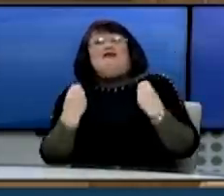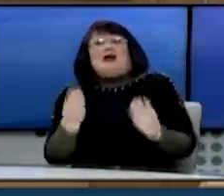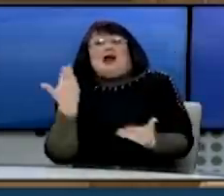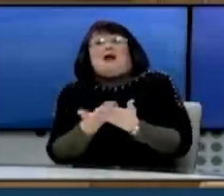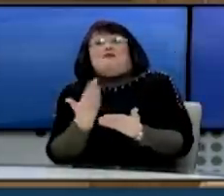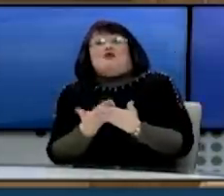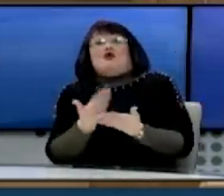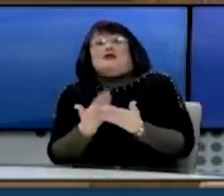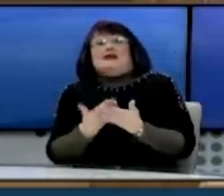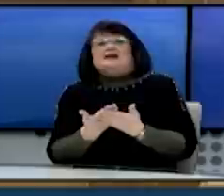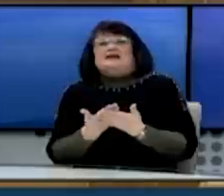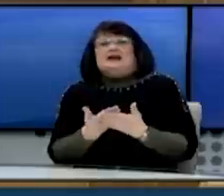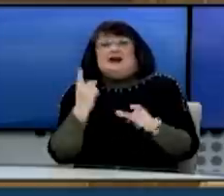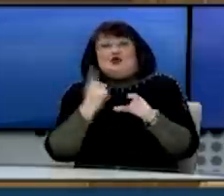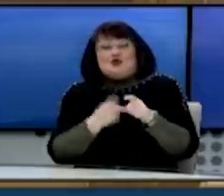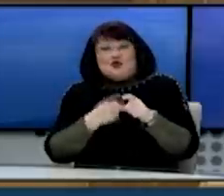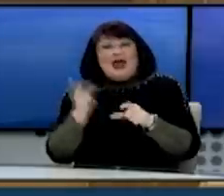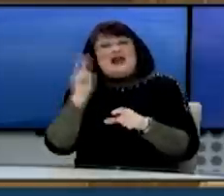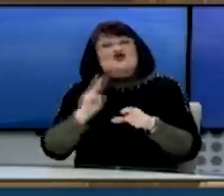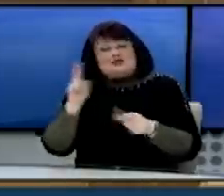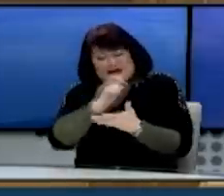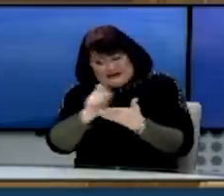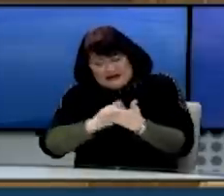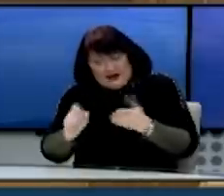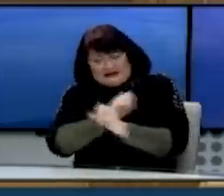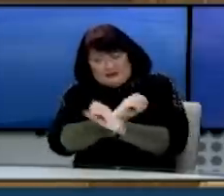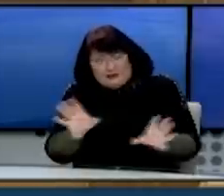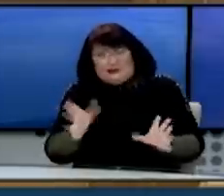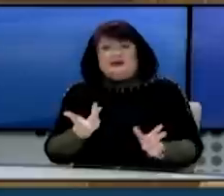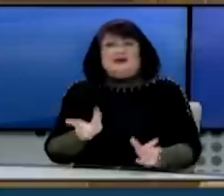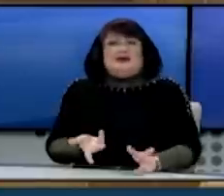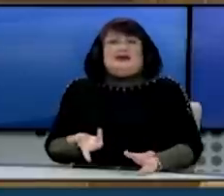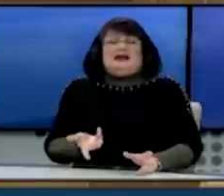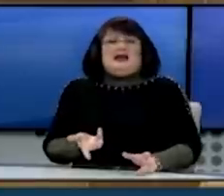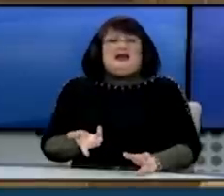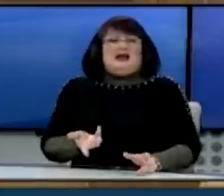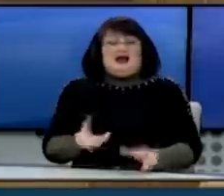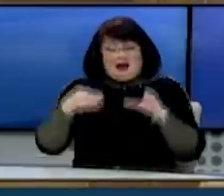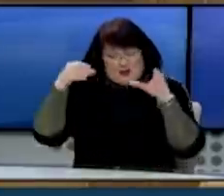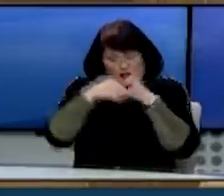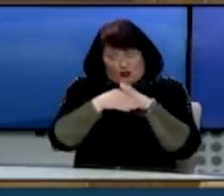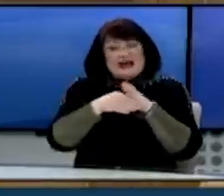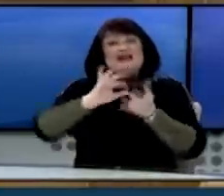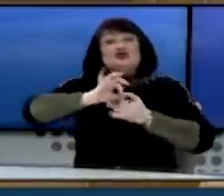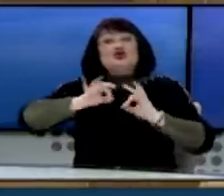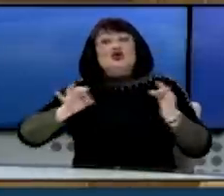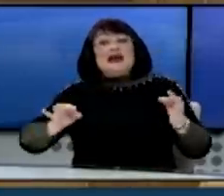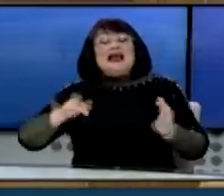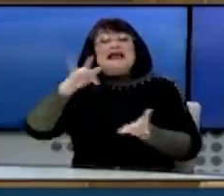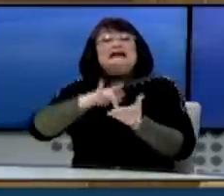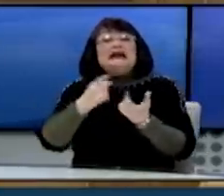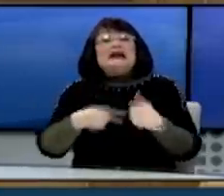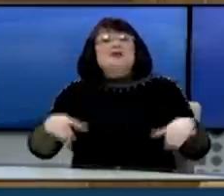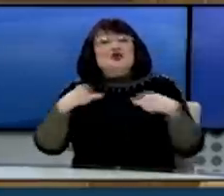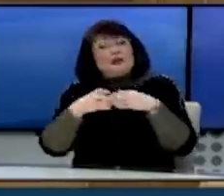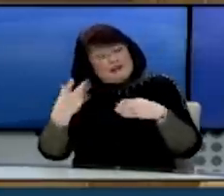ντοκουμέντων η εφημερίδα του Κουκουέ ο Ριζοσπάστης, ενώ βρίσκονται και στο εξάτομο δοκίμιο ιστορίας της Κεντρικής Επιτροπής